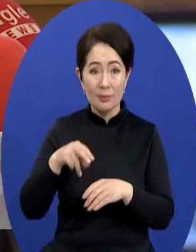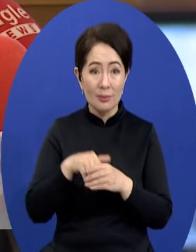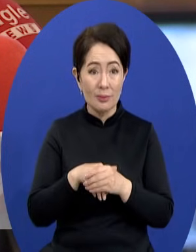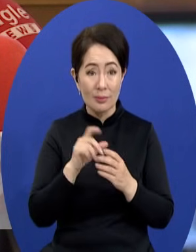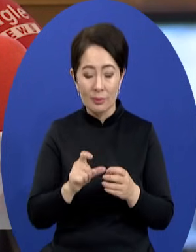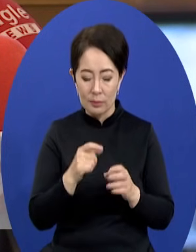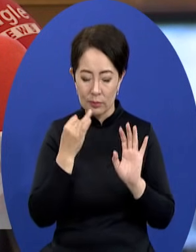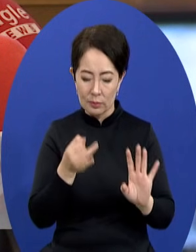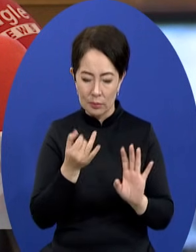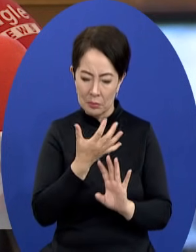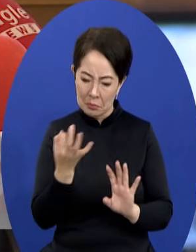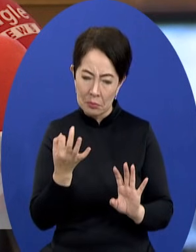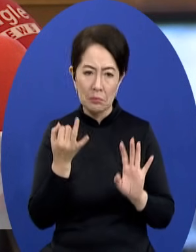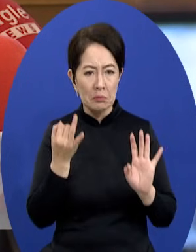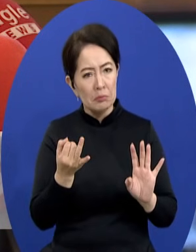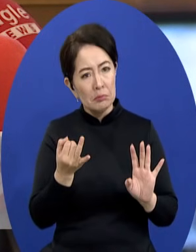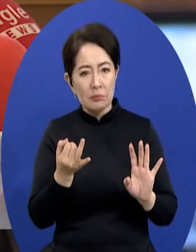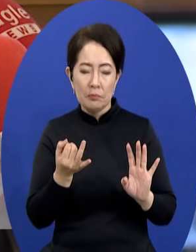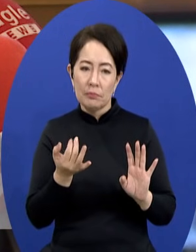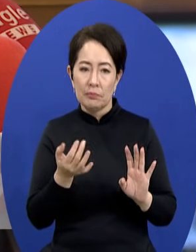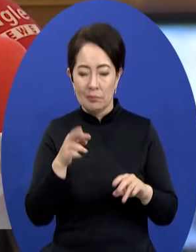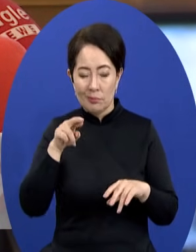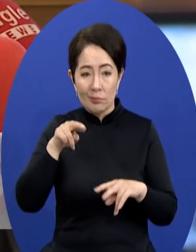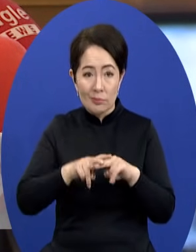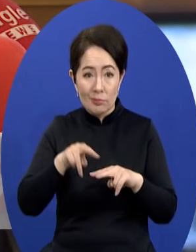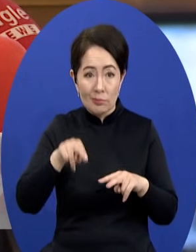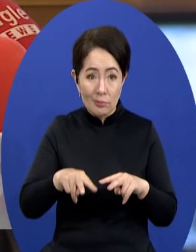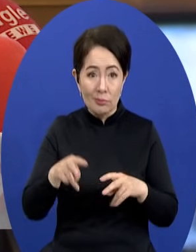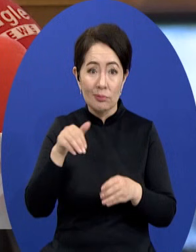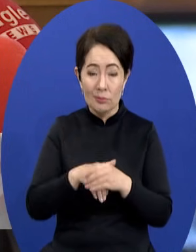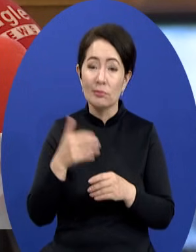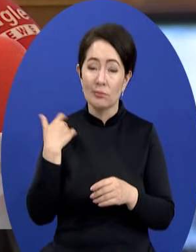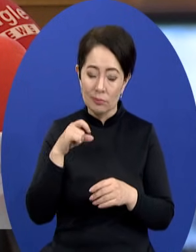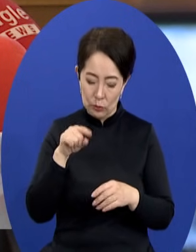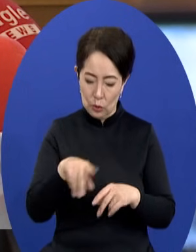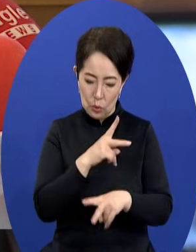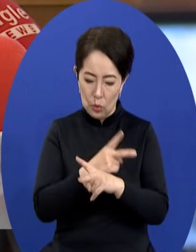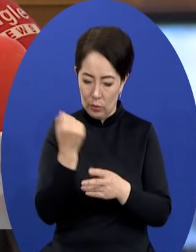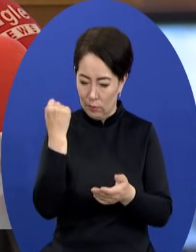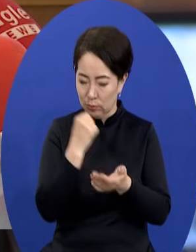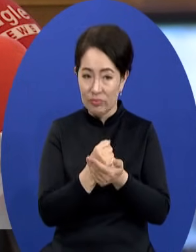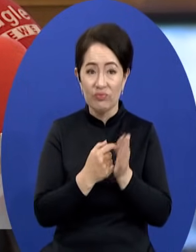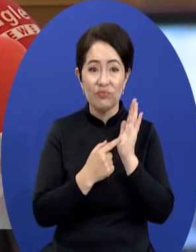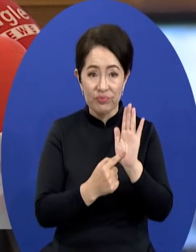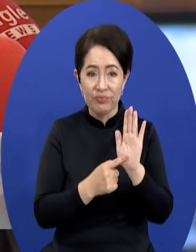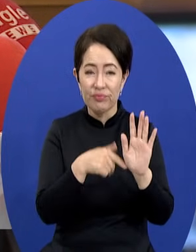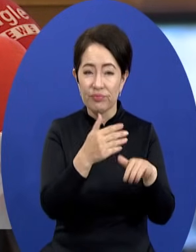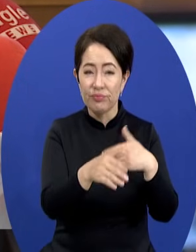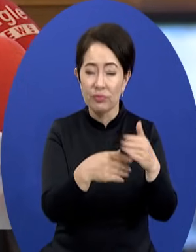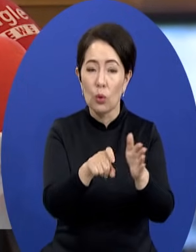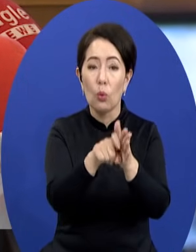орчим, 7000-аас 7500 орчим ялтан ял эдэлдэг байсан бол энэ хууль хүчин төгөлдөр үйлчилж эхэлснээс хойш